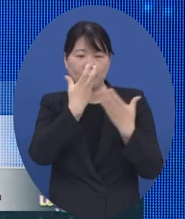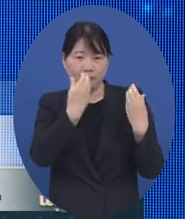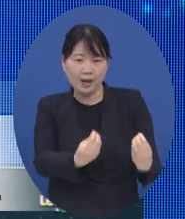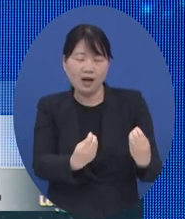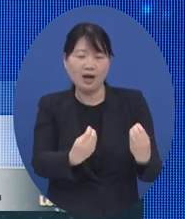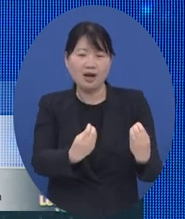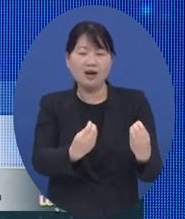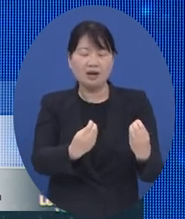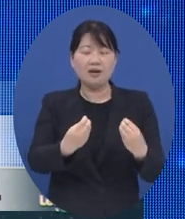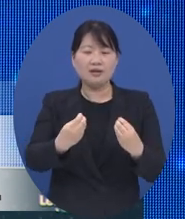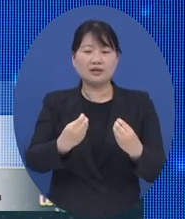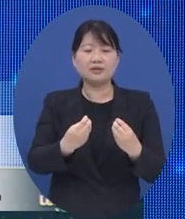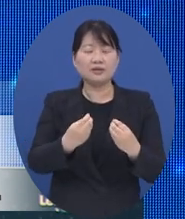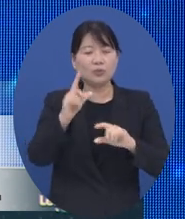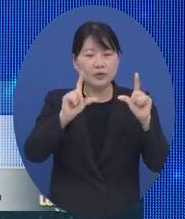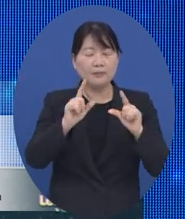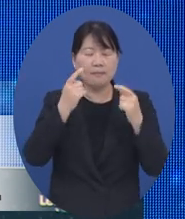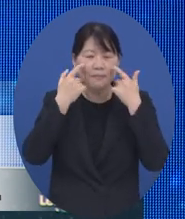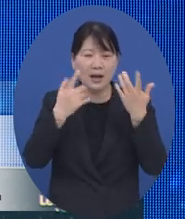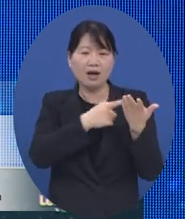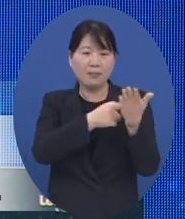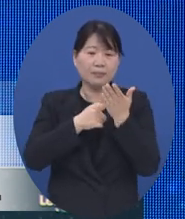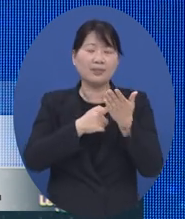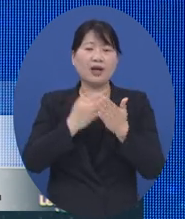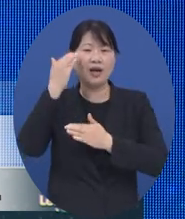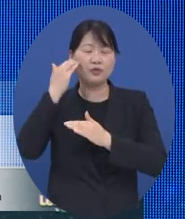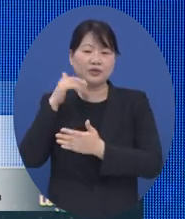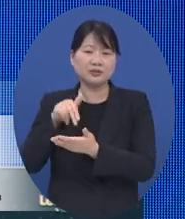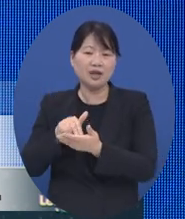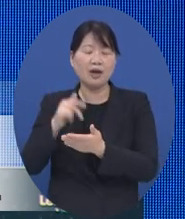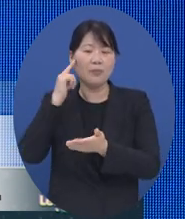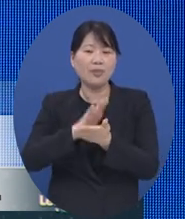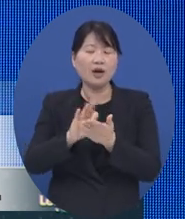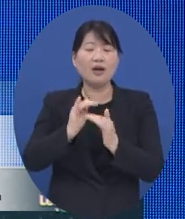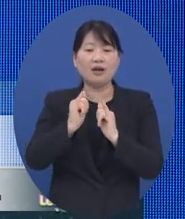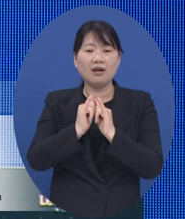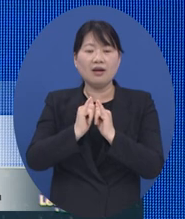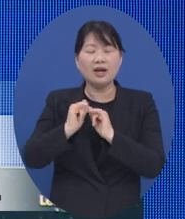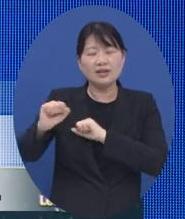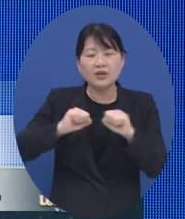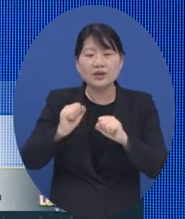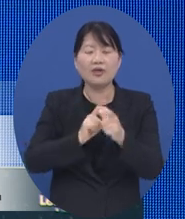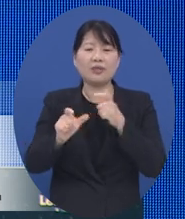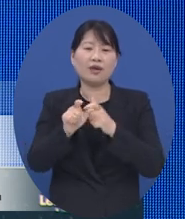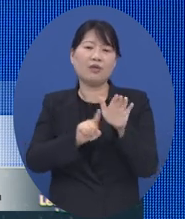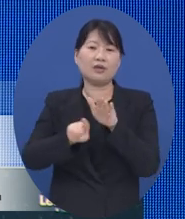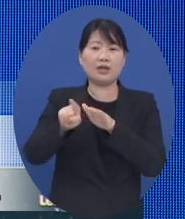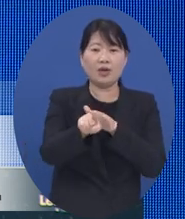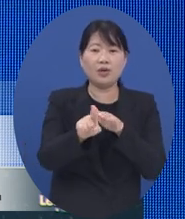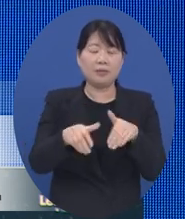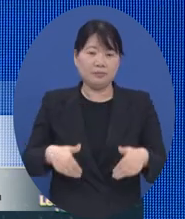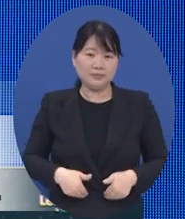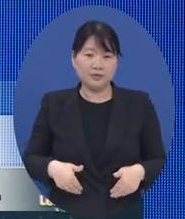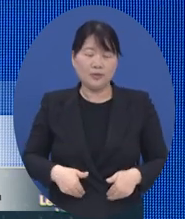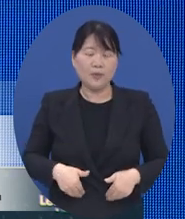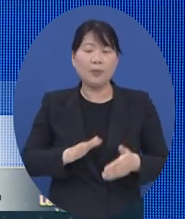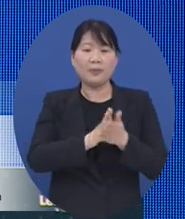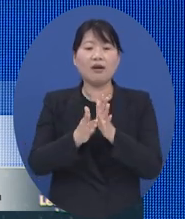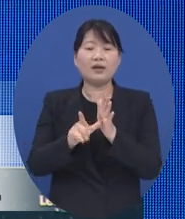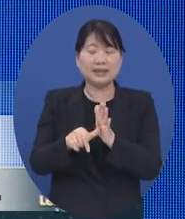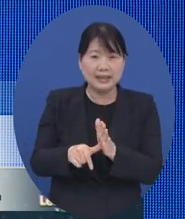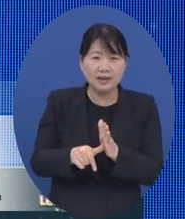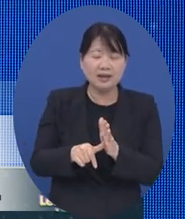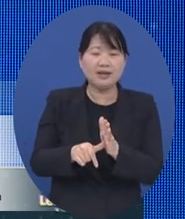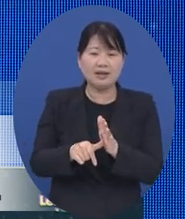윤곽이 드러나고 있는 시점에서 한반도는 다시 평화의 역사를 한 걸음 더 전진시켜야 하는 변화의